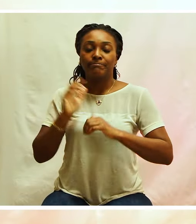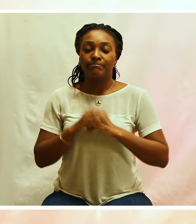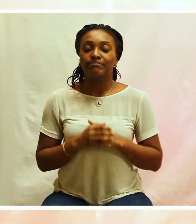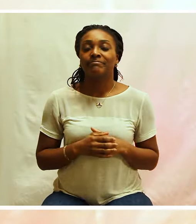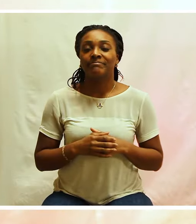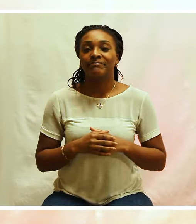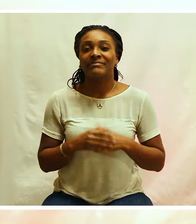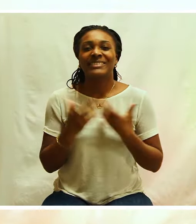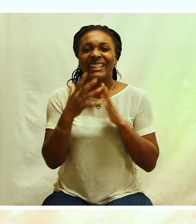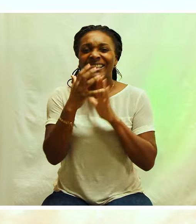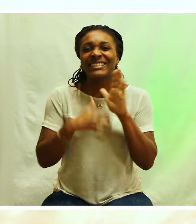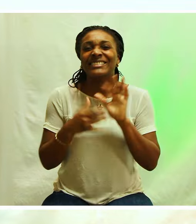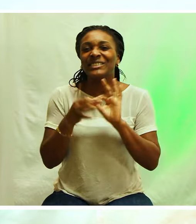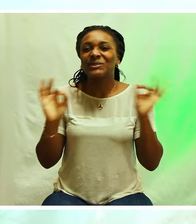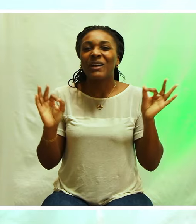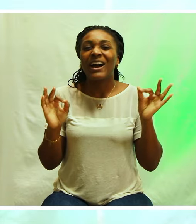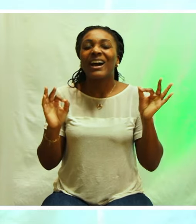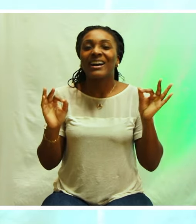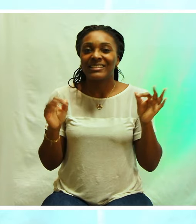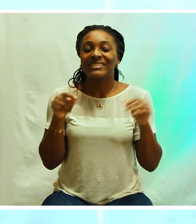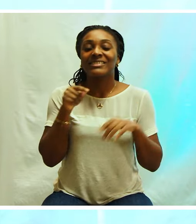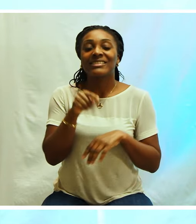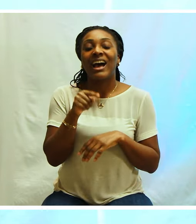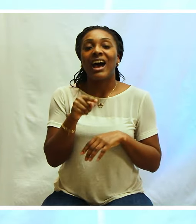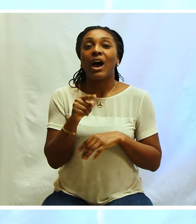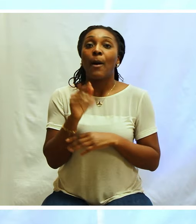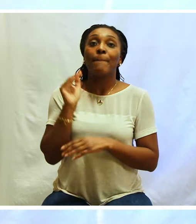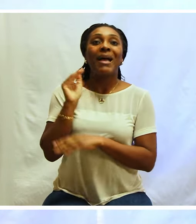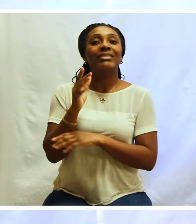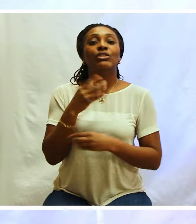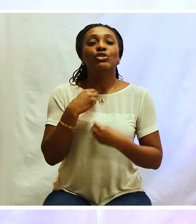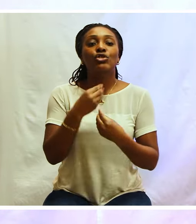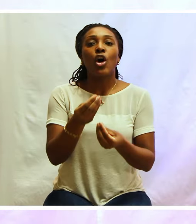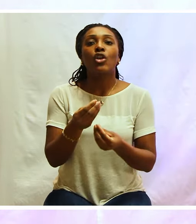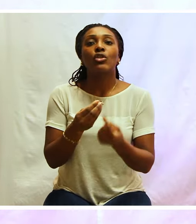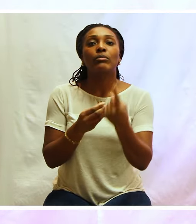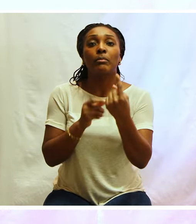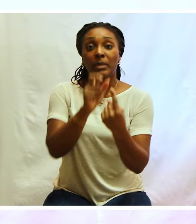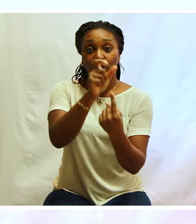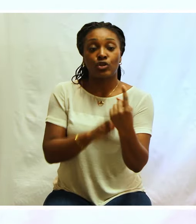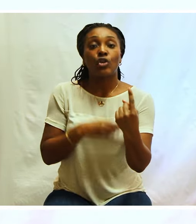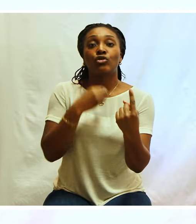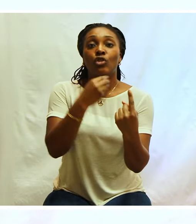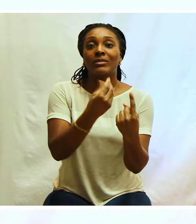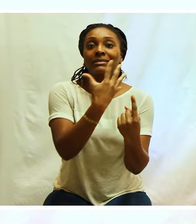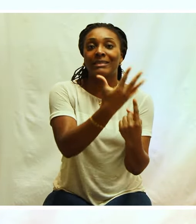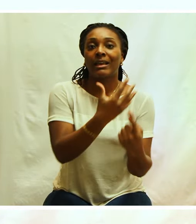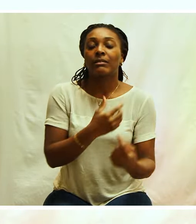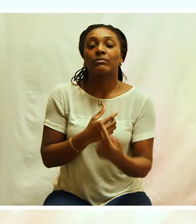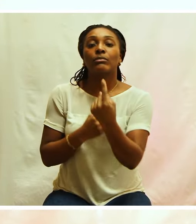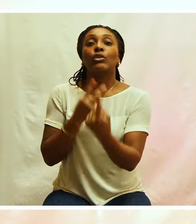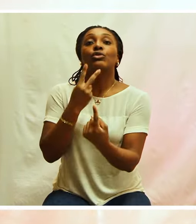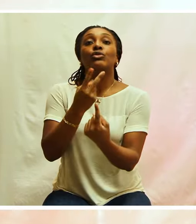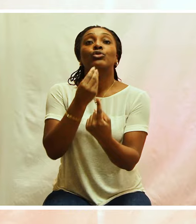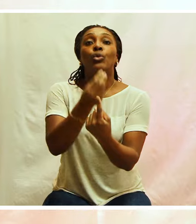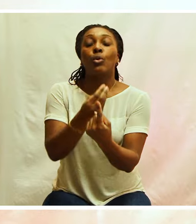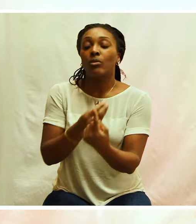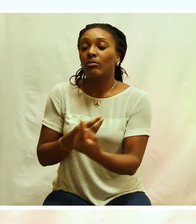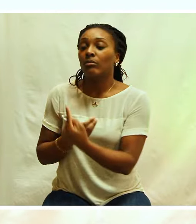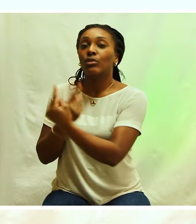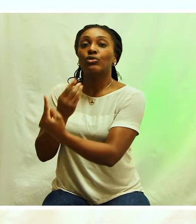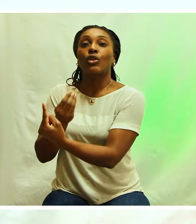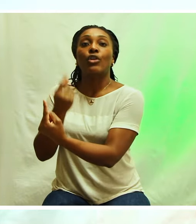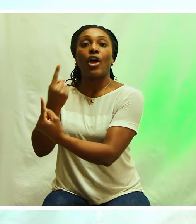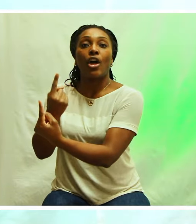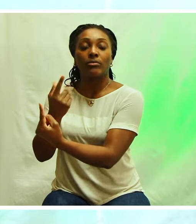On voit dans ce texte-là que le maître va donner. Ce que tu as reçu aujourd'hui, c'est Dieu qui te l'a